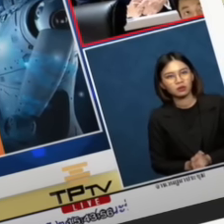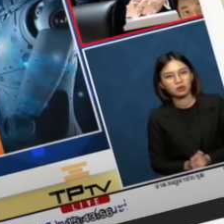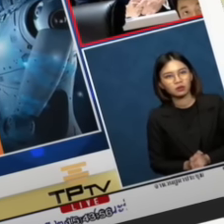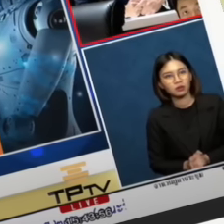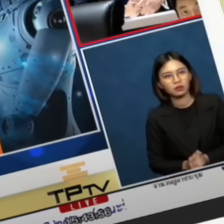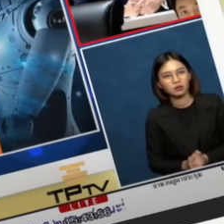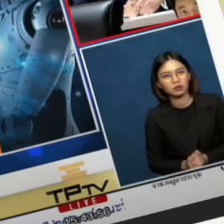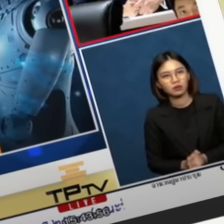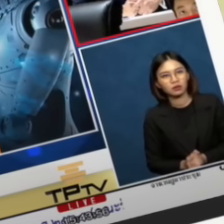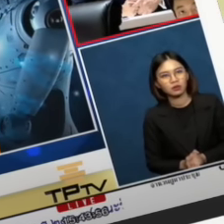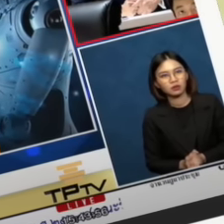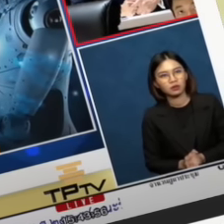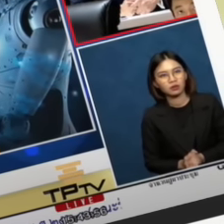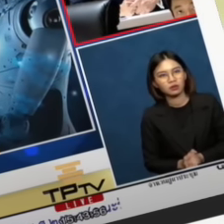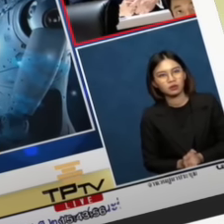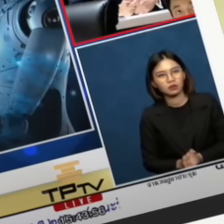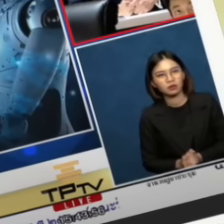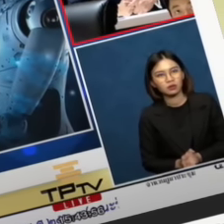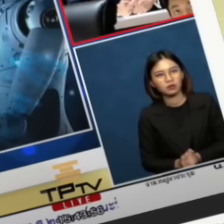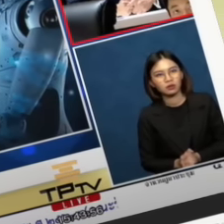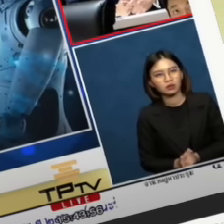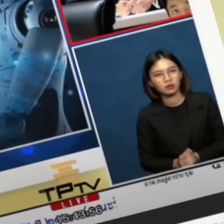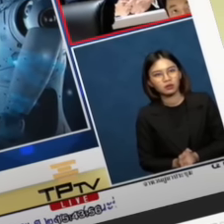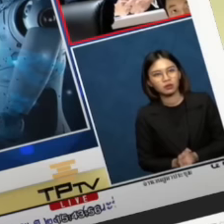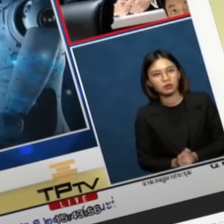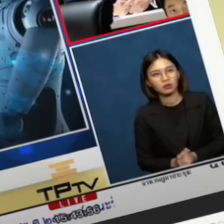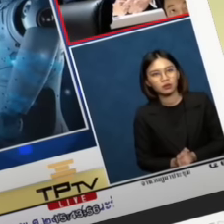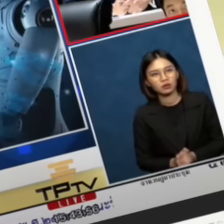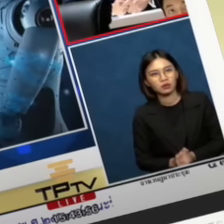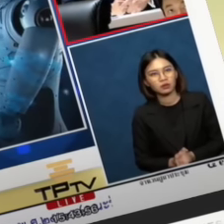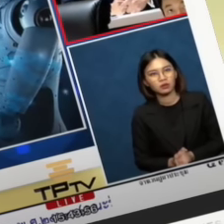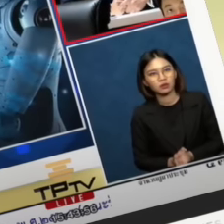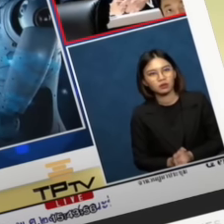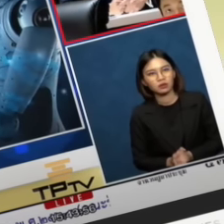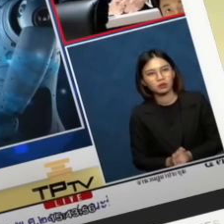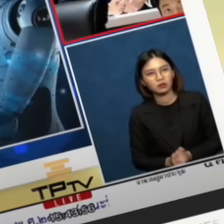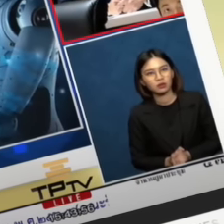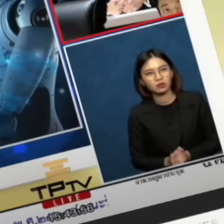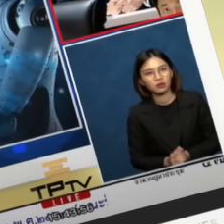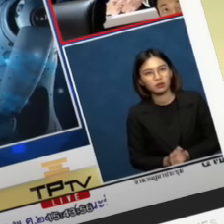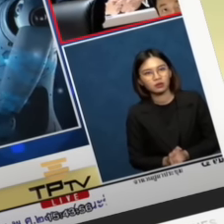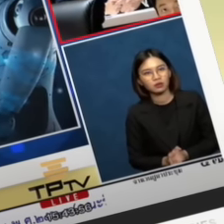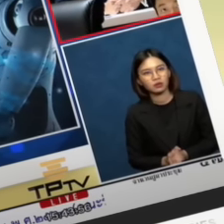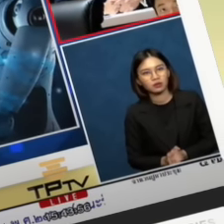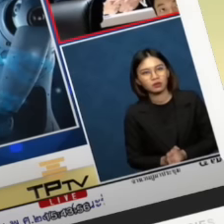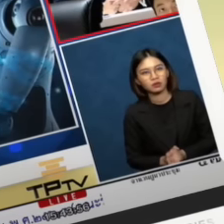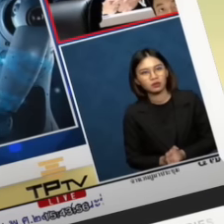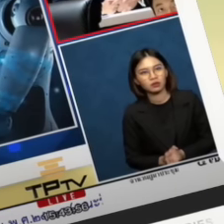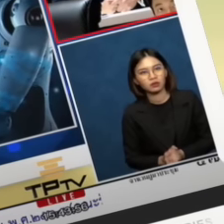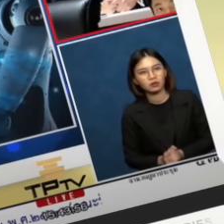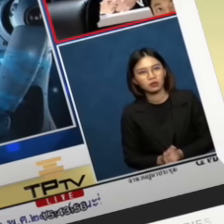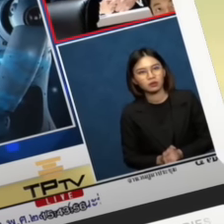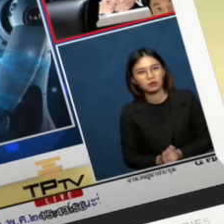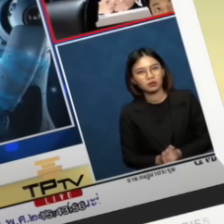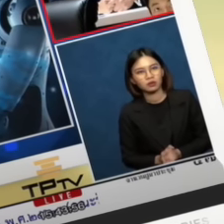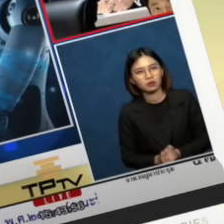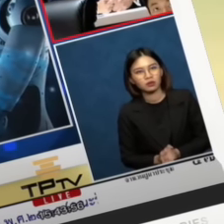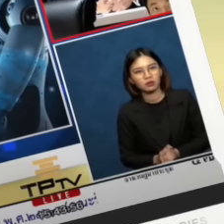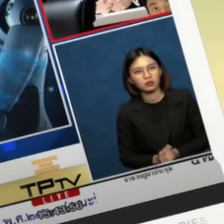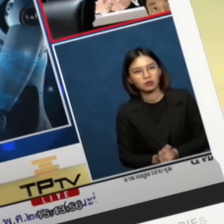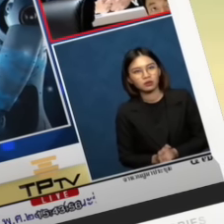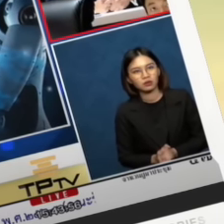บประมาณเพื่อเตรียมรองรับเรื่องของปัญญาประดิษฐ์หรือ AI พูดได้ดีมากทีเดียว